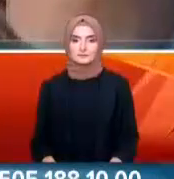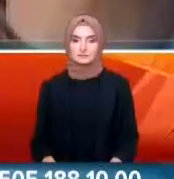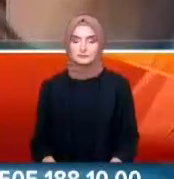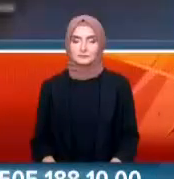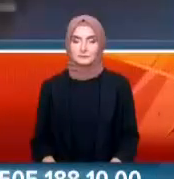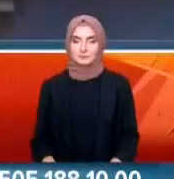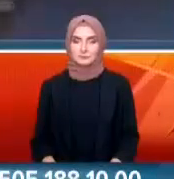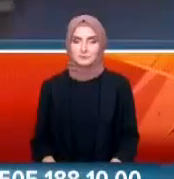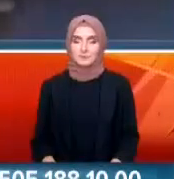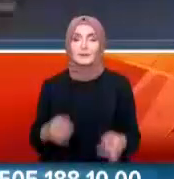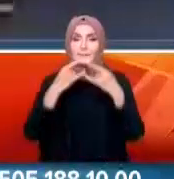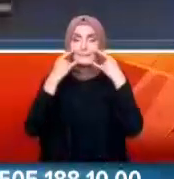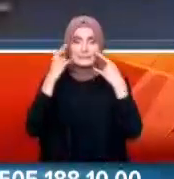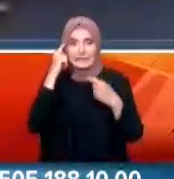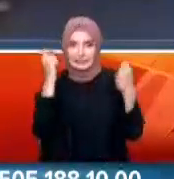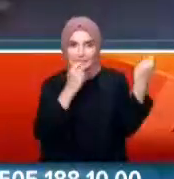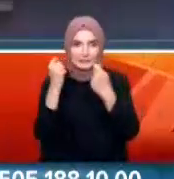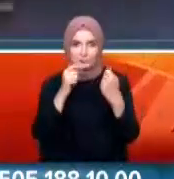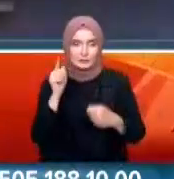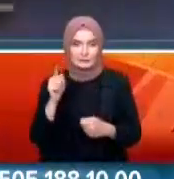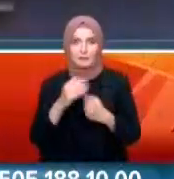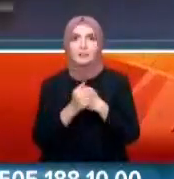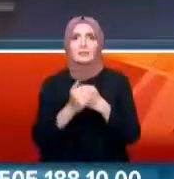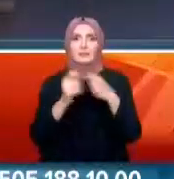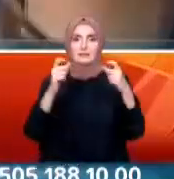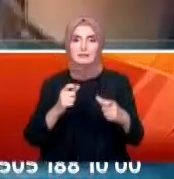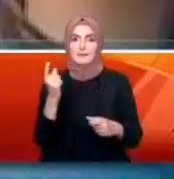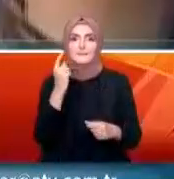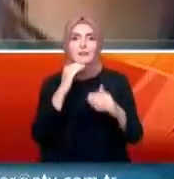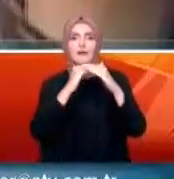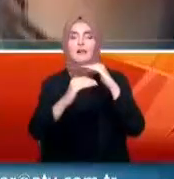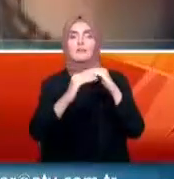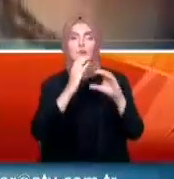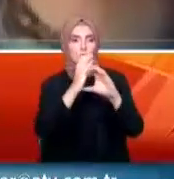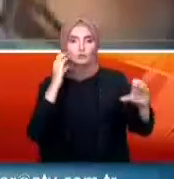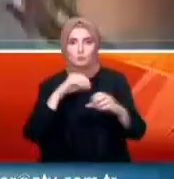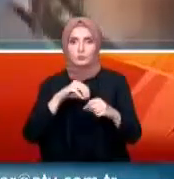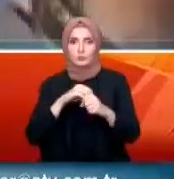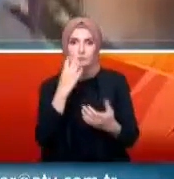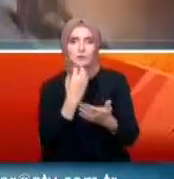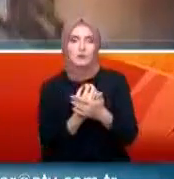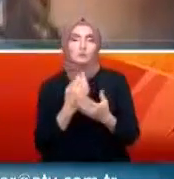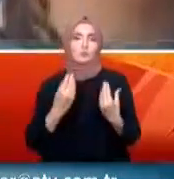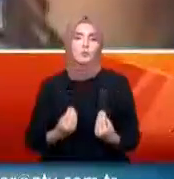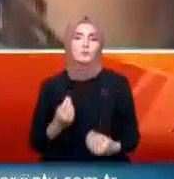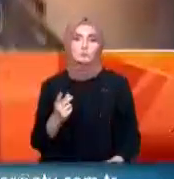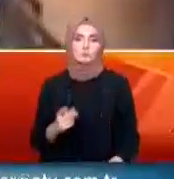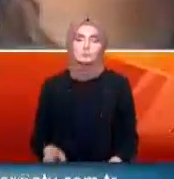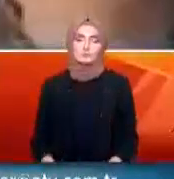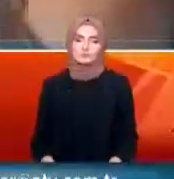zaman bana bakın zaten. Maske tartışması Antalya'da bir halk otobüsünde kayda geçti. Ayakta yolcu var. Ben maskemi yine de takmam